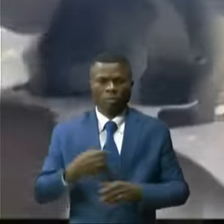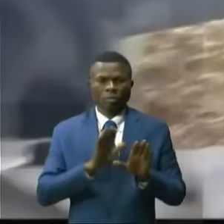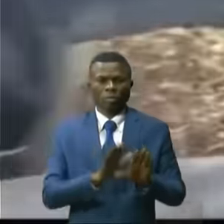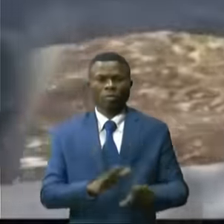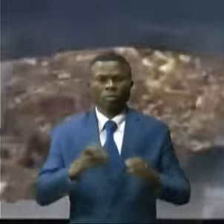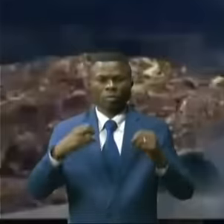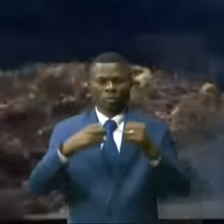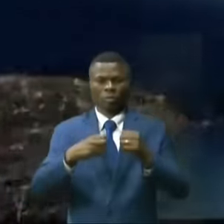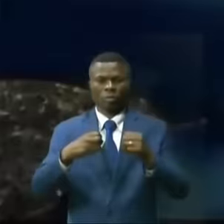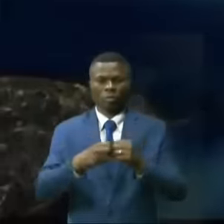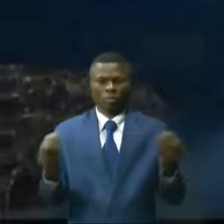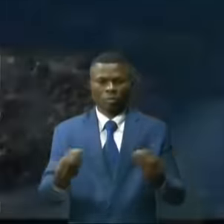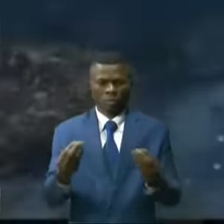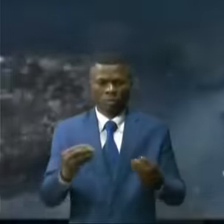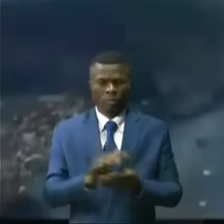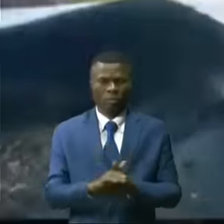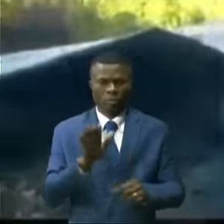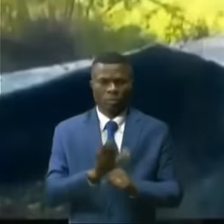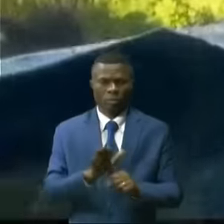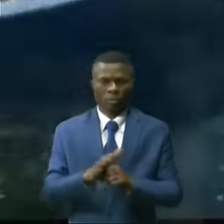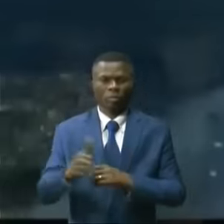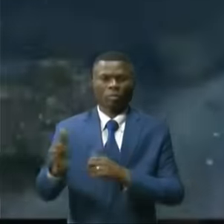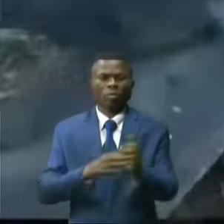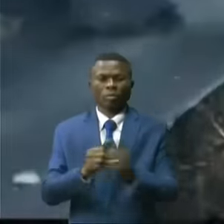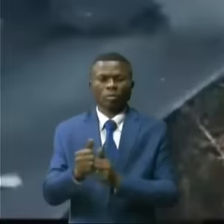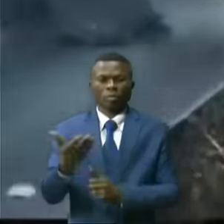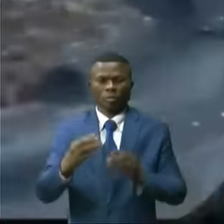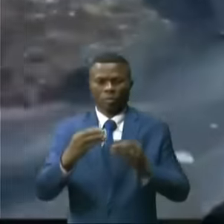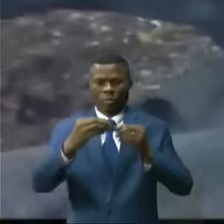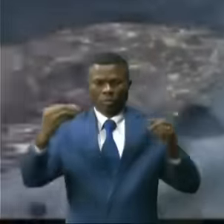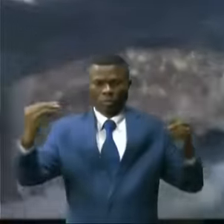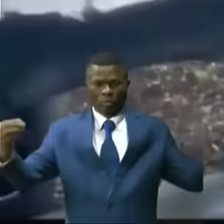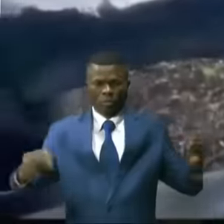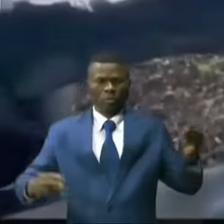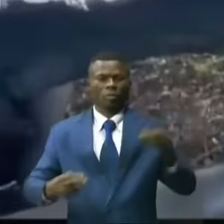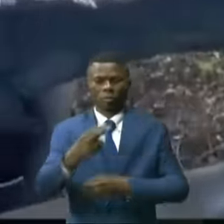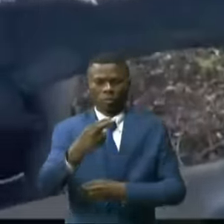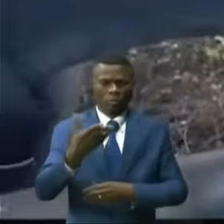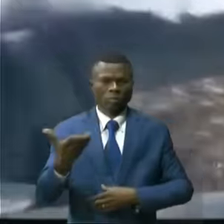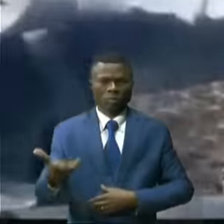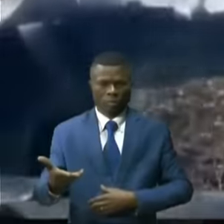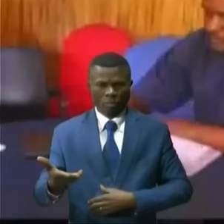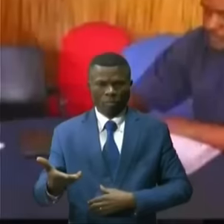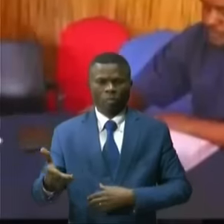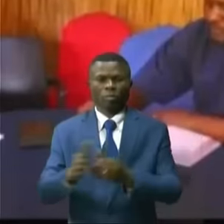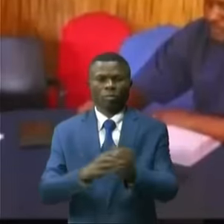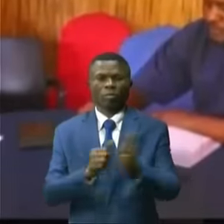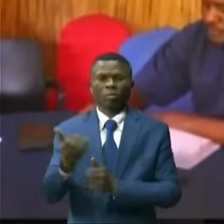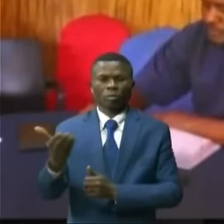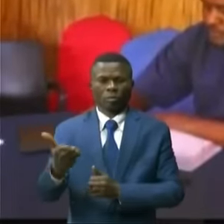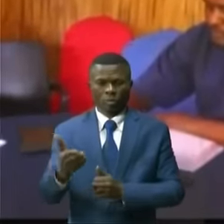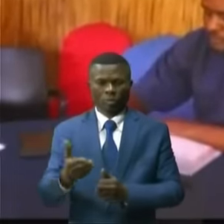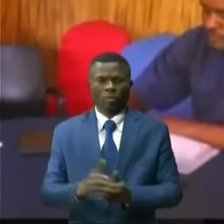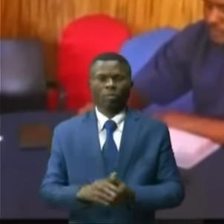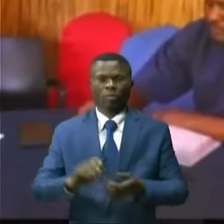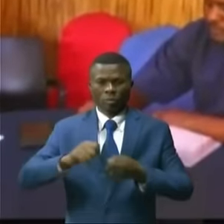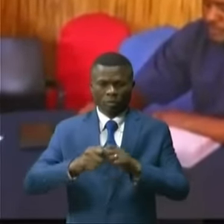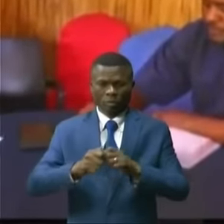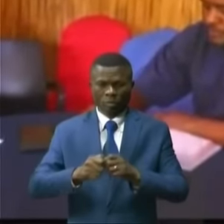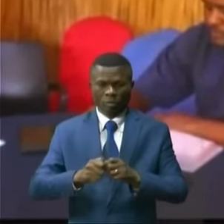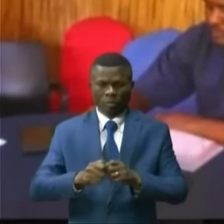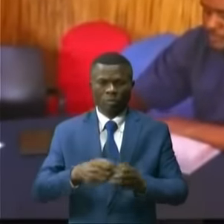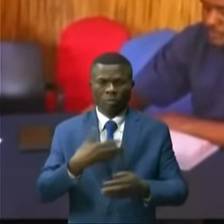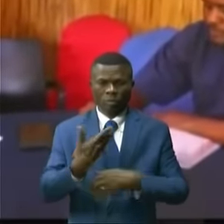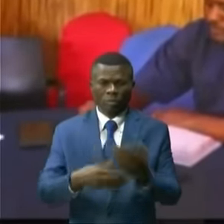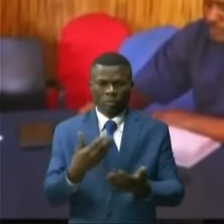mais il faut dire que il reste beaucoup à faire parce que la ligne a été sérieusement endommagée euh donc la remise est fait de manière